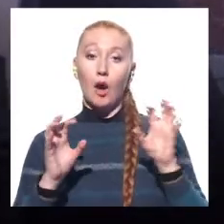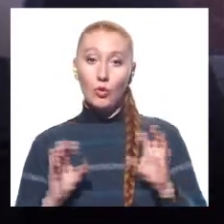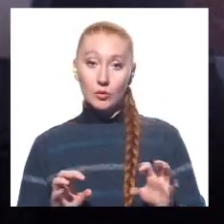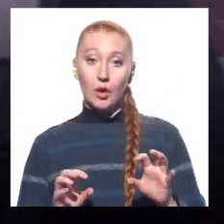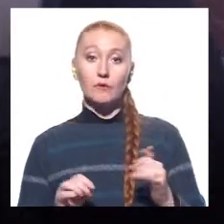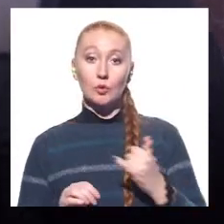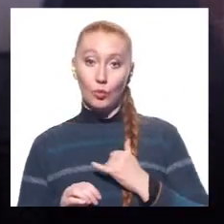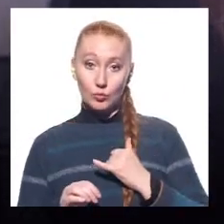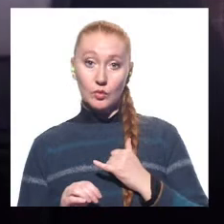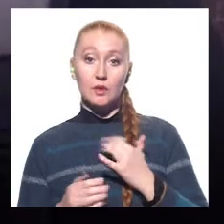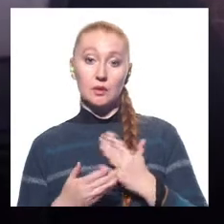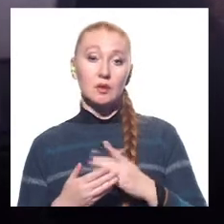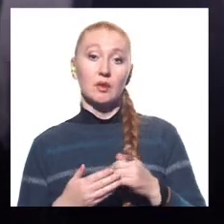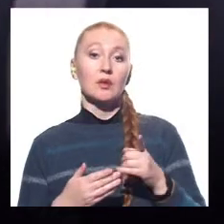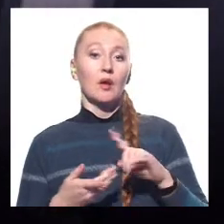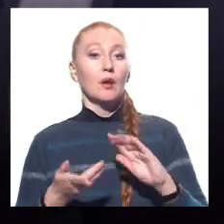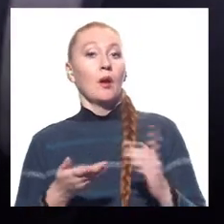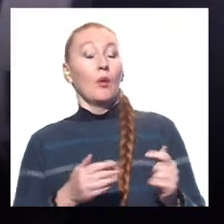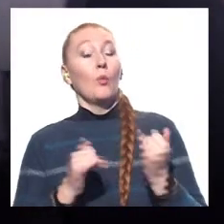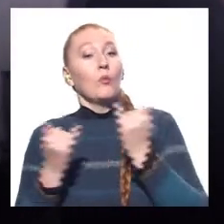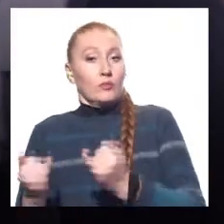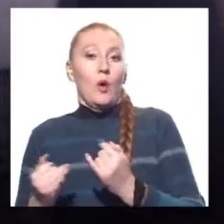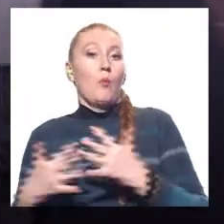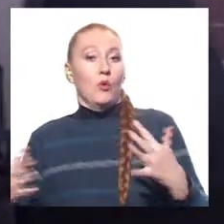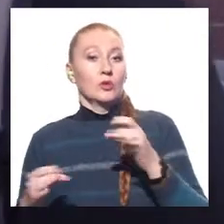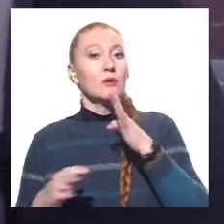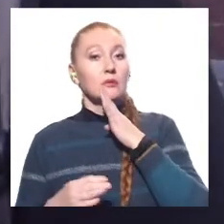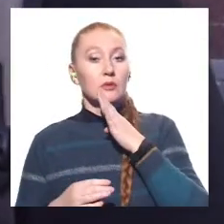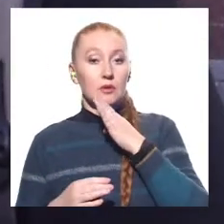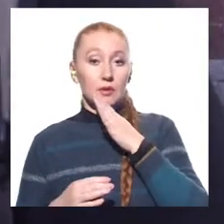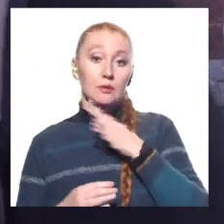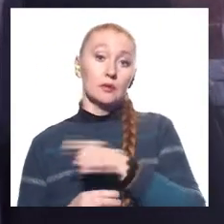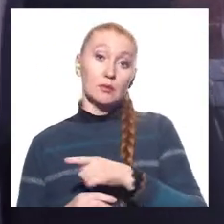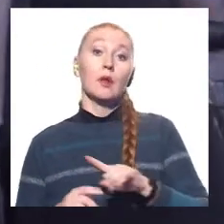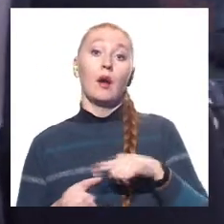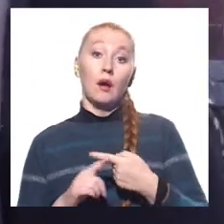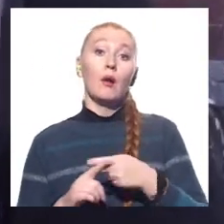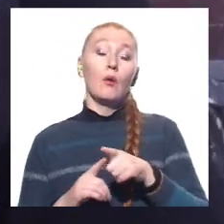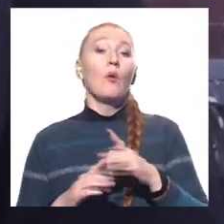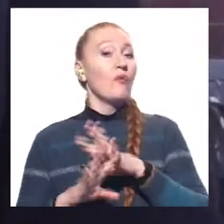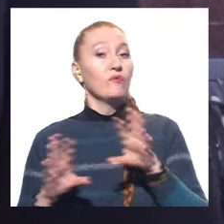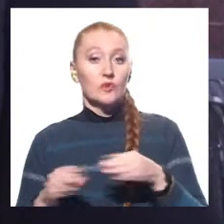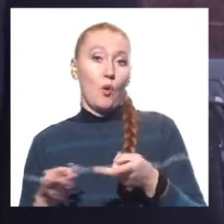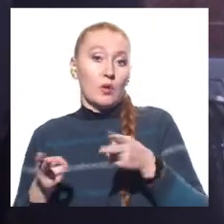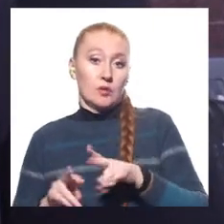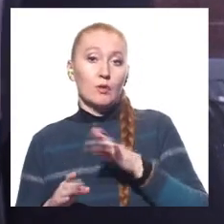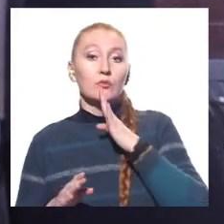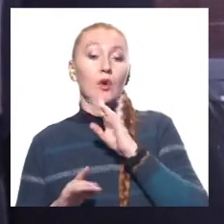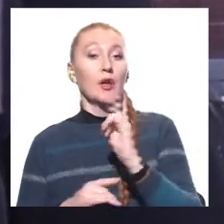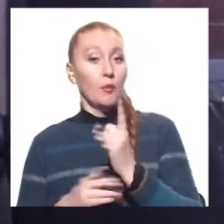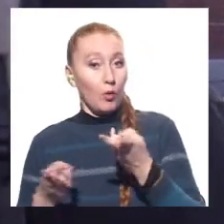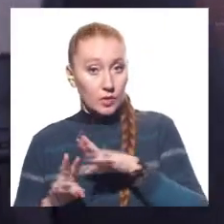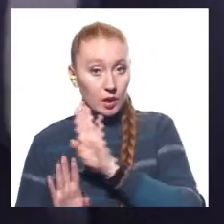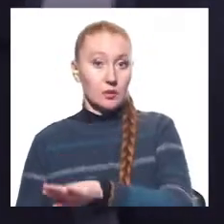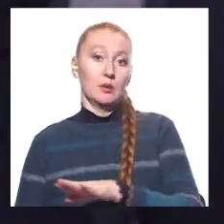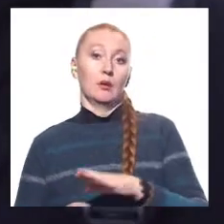Законодавчо в нас перекіс і так в жіночий бік. Якщо розлучення, то, скоріш за все, усе у жінки залишиться. Дитина теж у